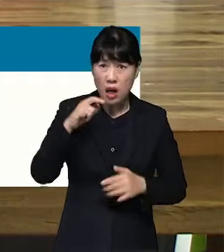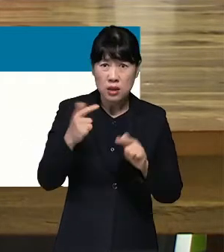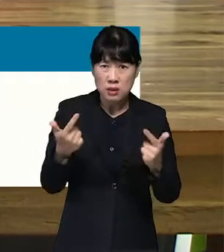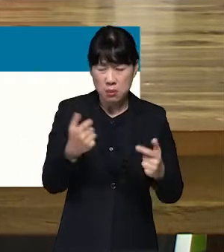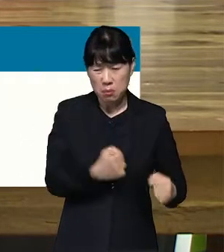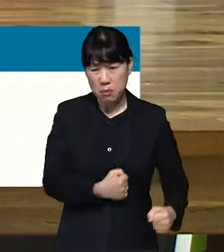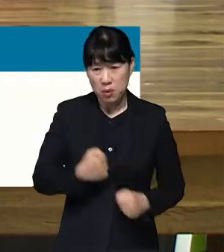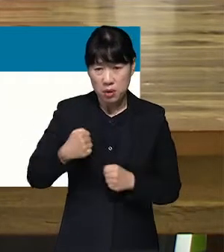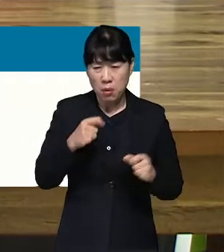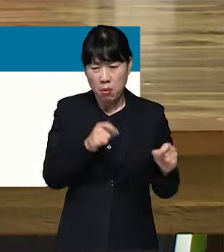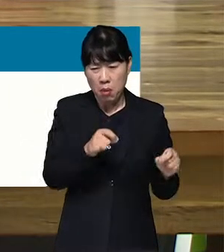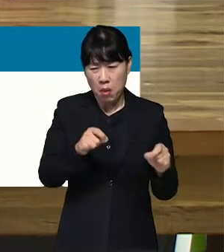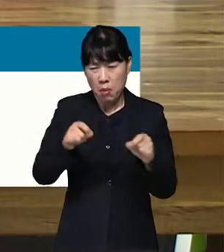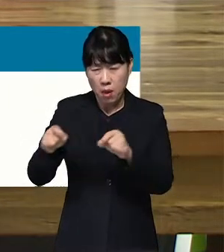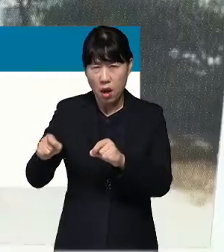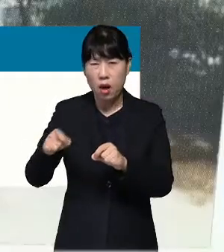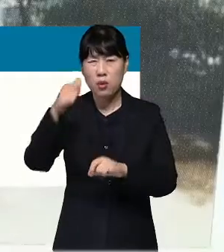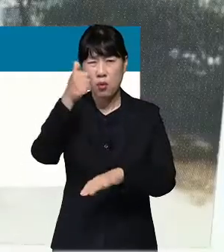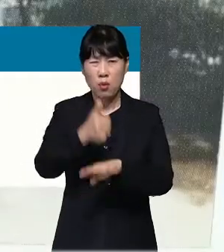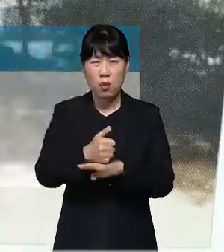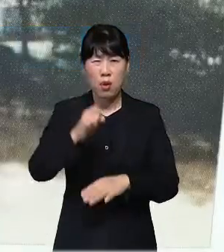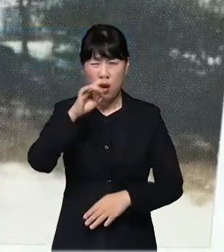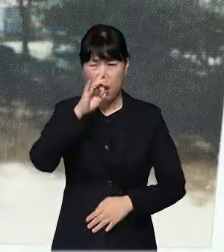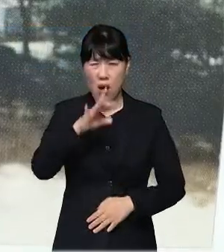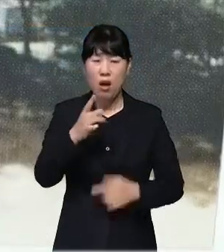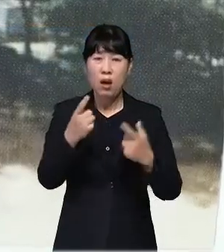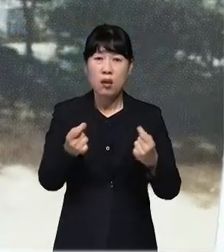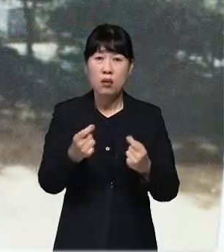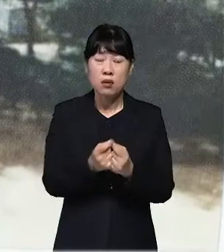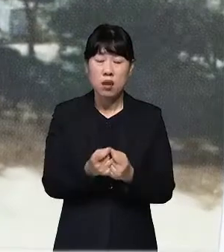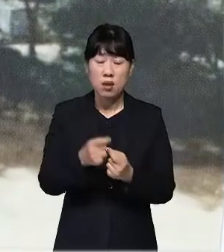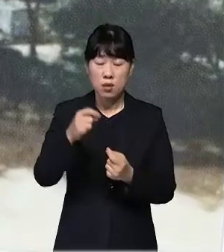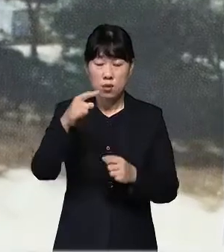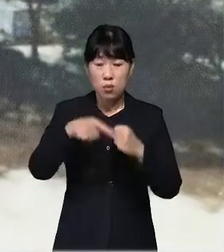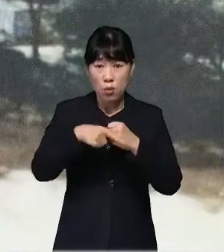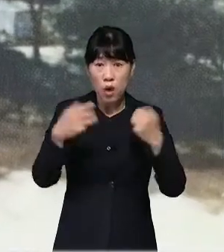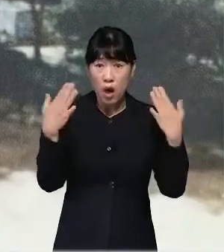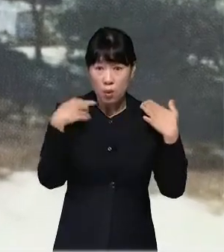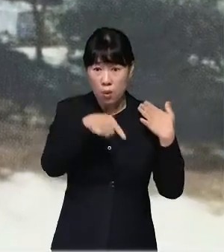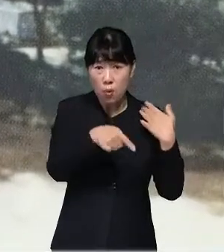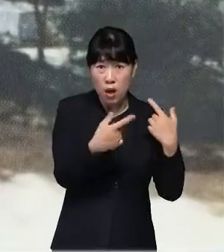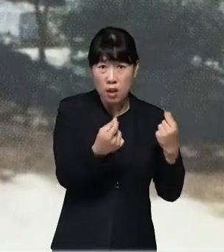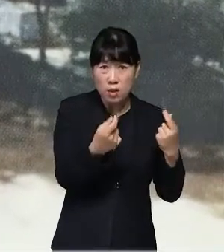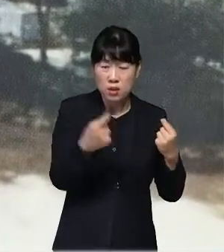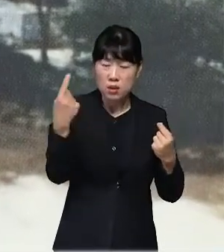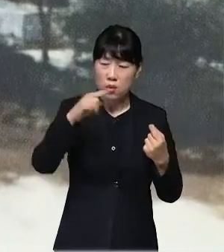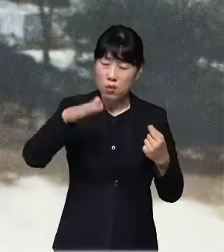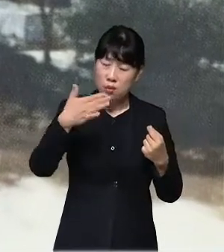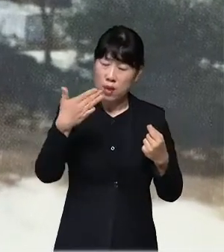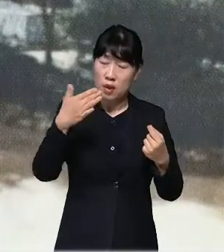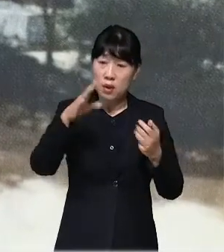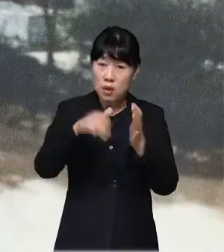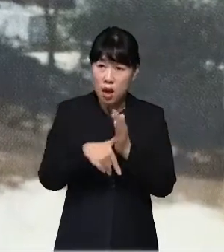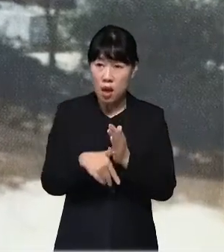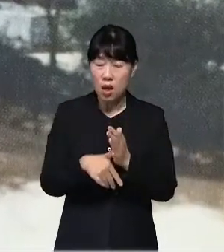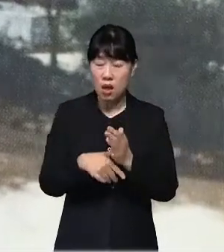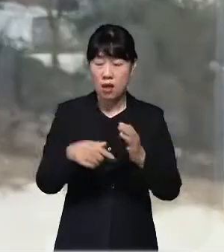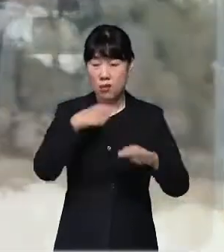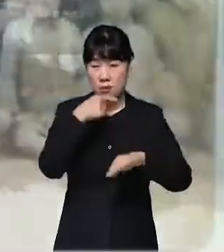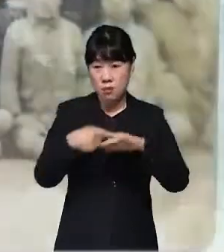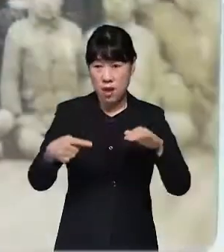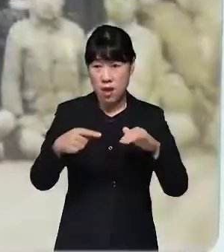절필 미루다 보니까 이렇게 됐습니다 법성포 초등학교 처럼 1900년대 초 민족사 그로